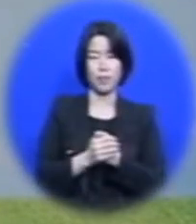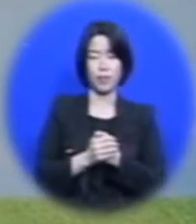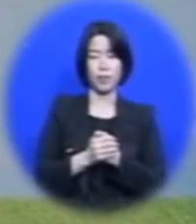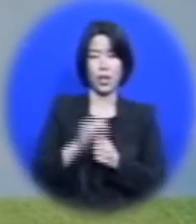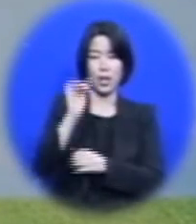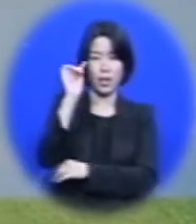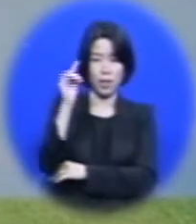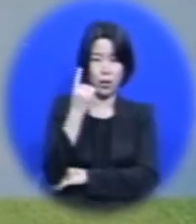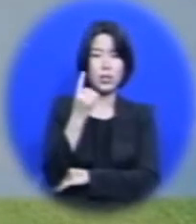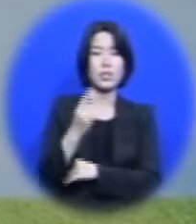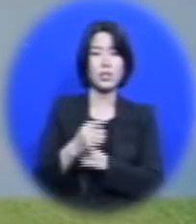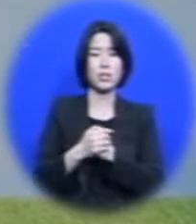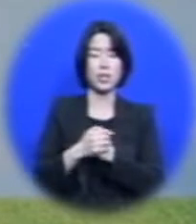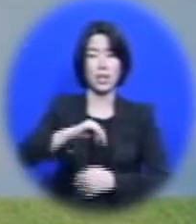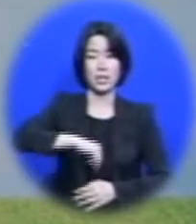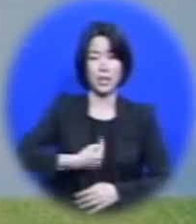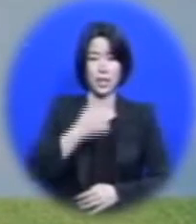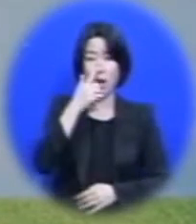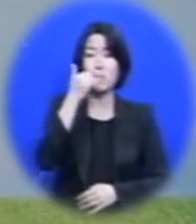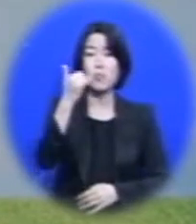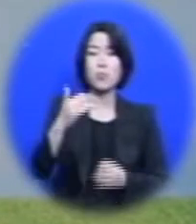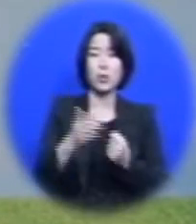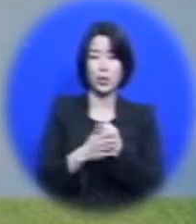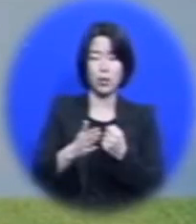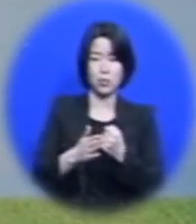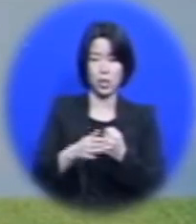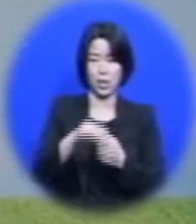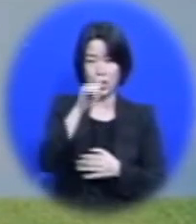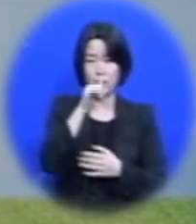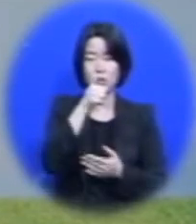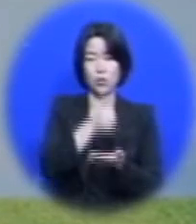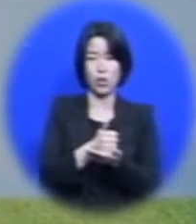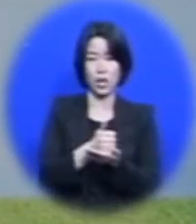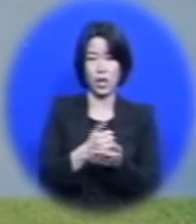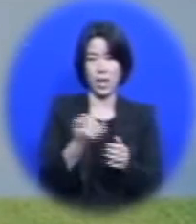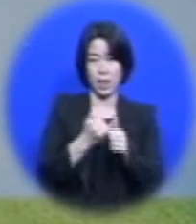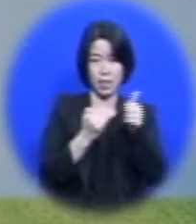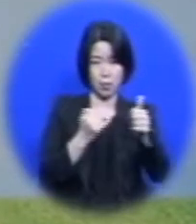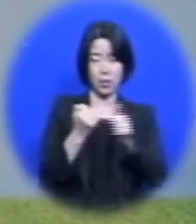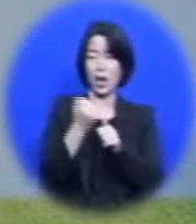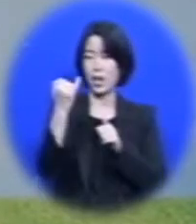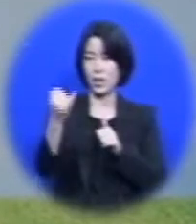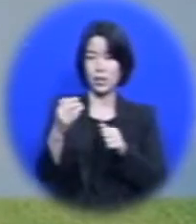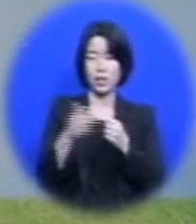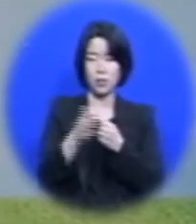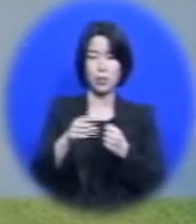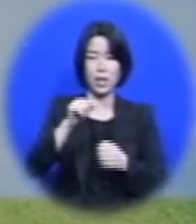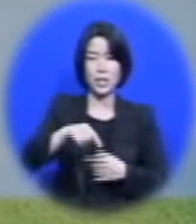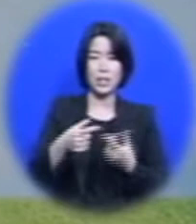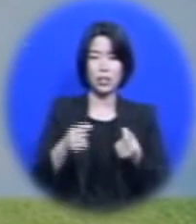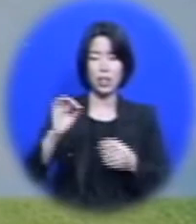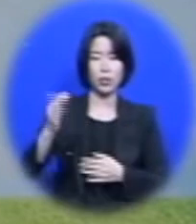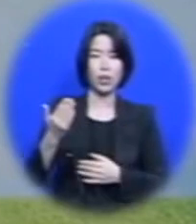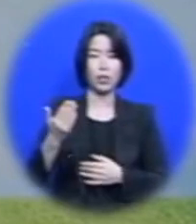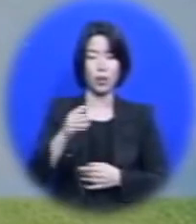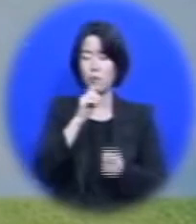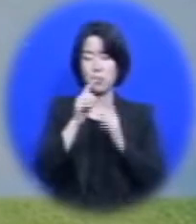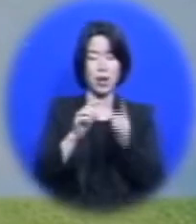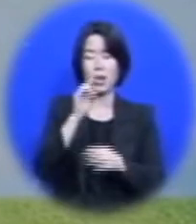다윗은 자기가 부모 때문에 지은 죄, 남편 때문에, 아내 때문에 자기가 이렇게 되었다고 말 안